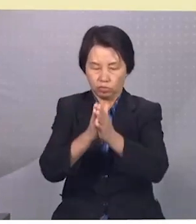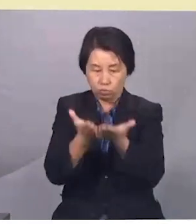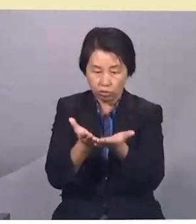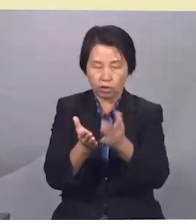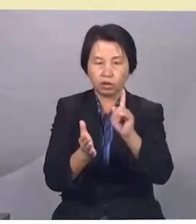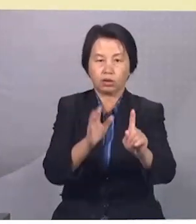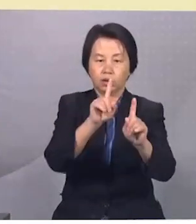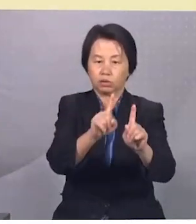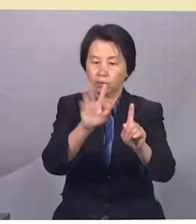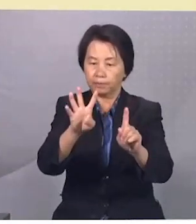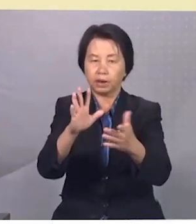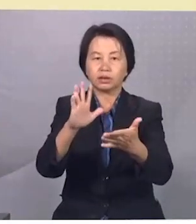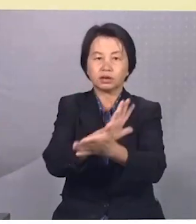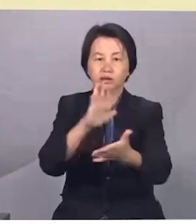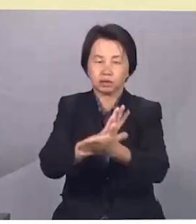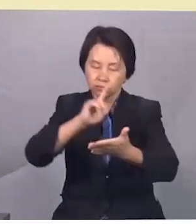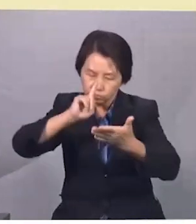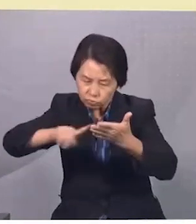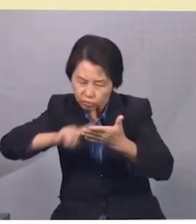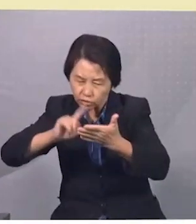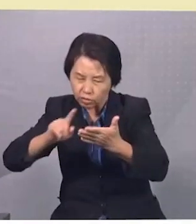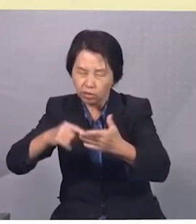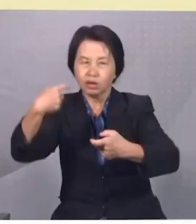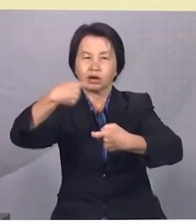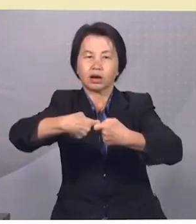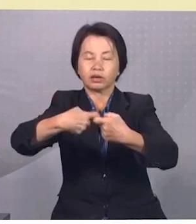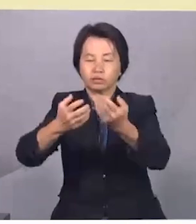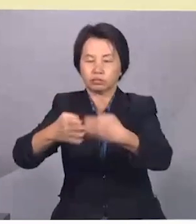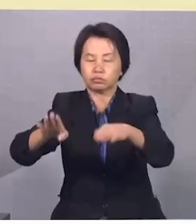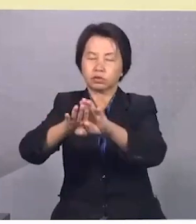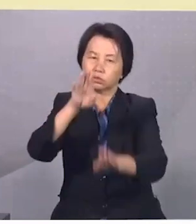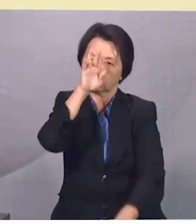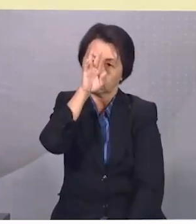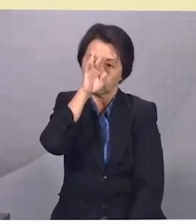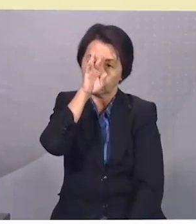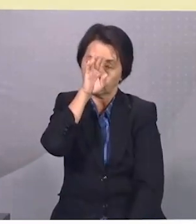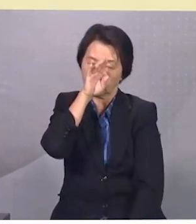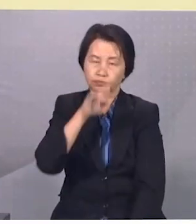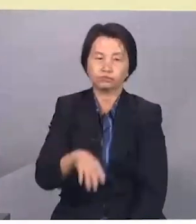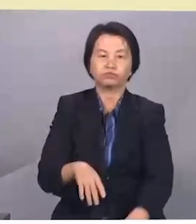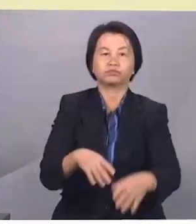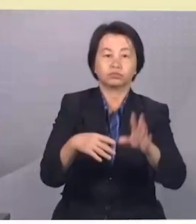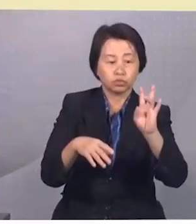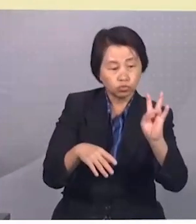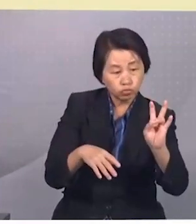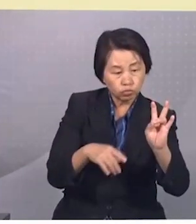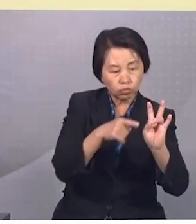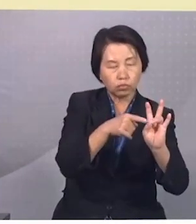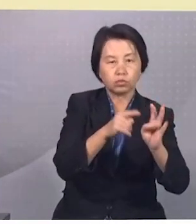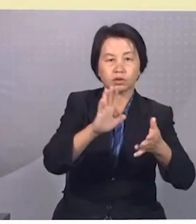kertas siasat yang berkaitan dengan berita-berita palsu dari jumlah tersebut 7